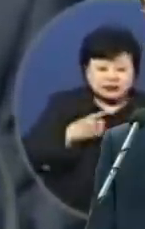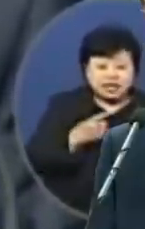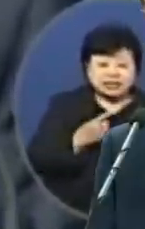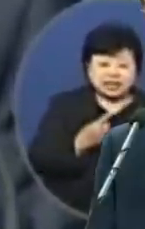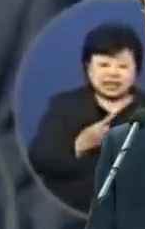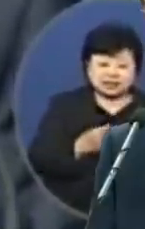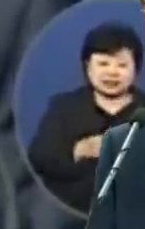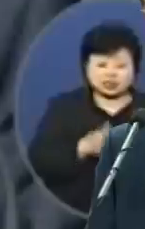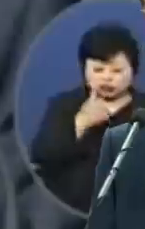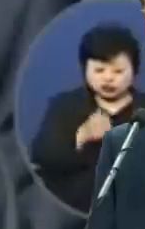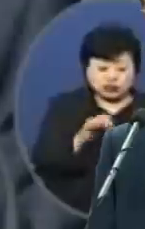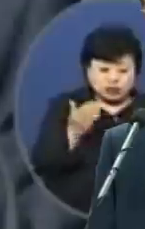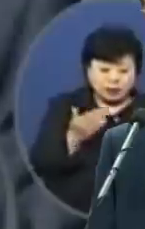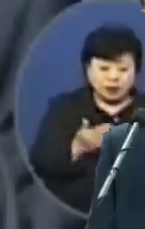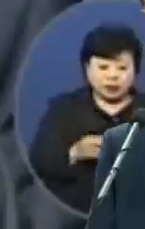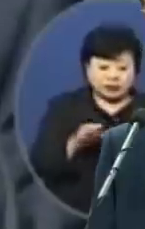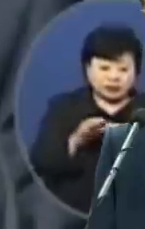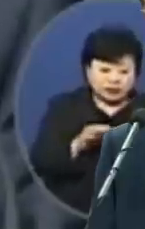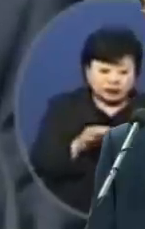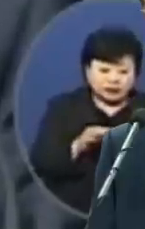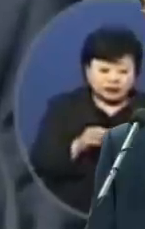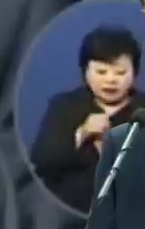자기 주인이 된다면